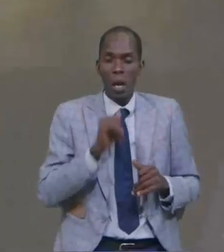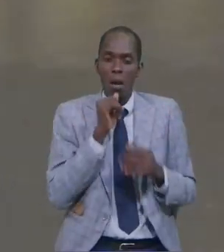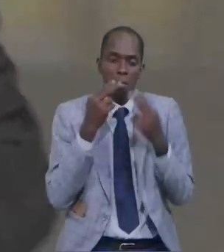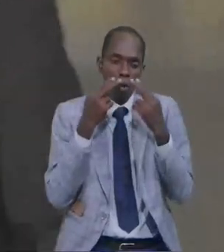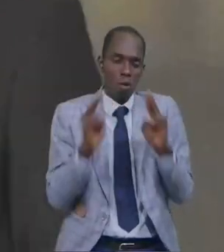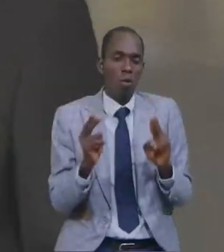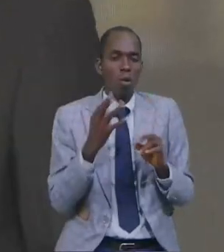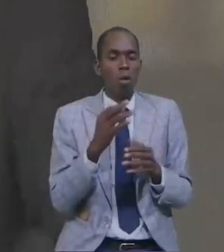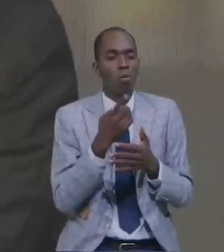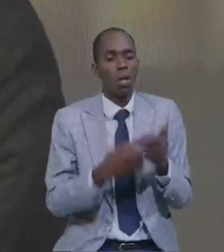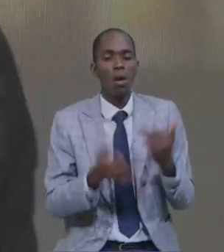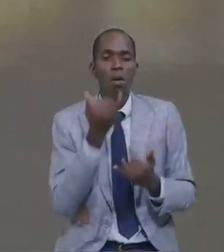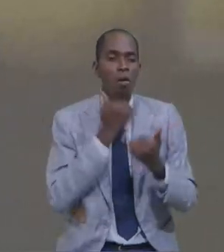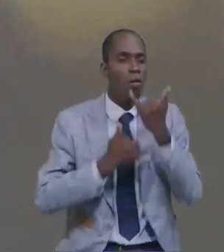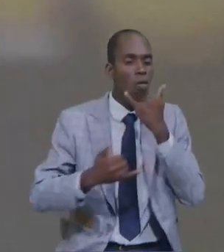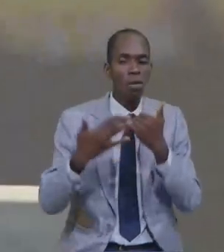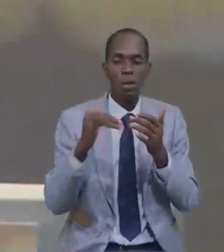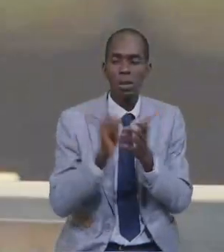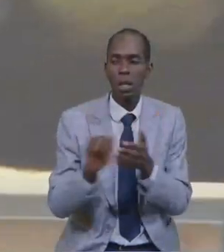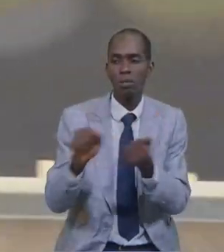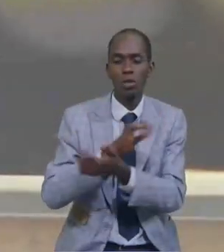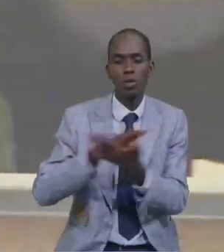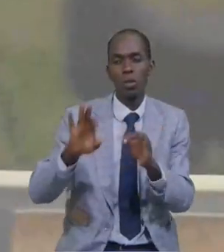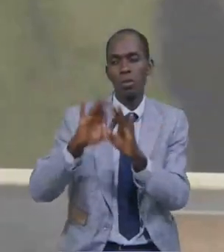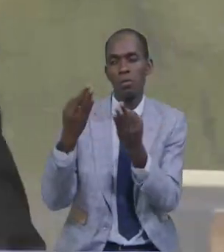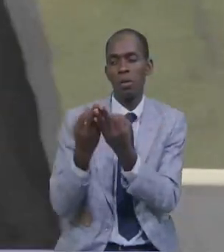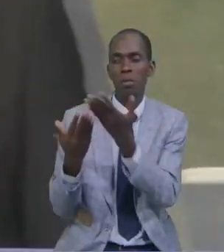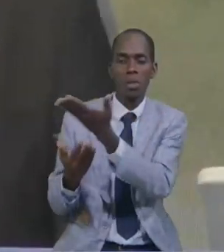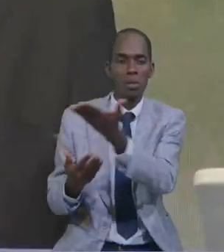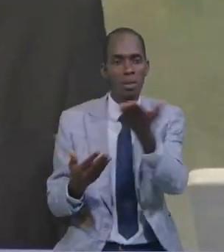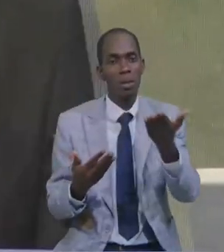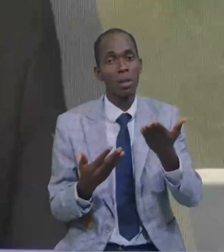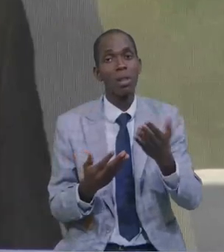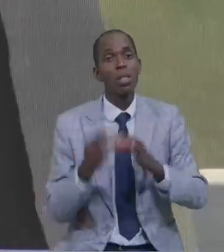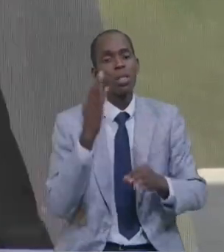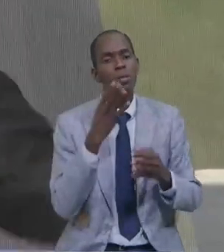S'ils causent des problèmes, et toi,